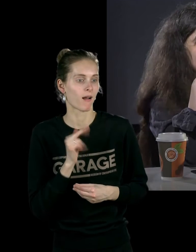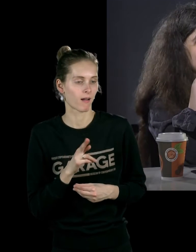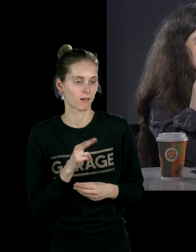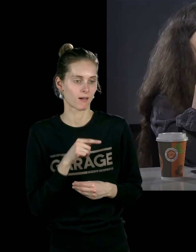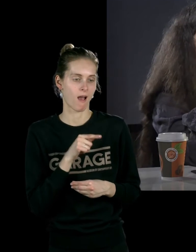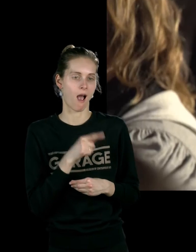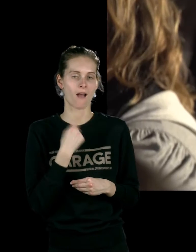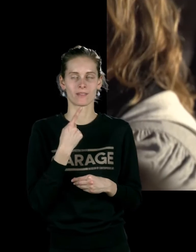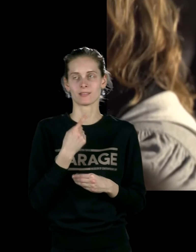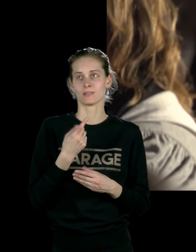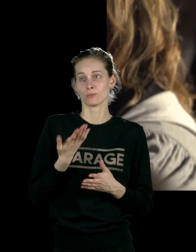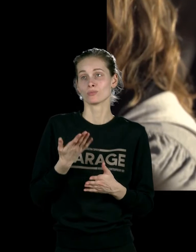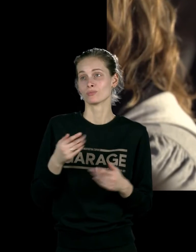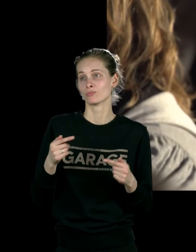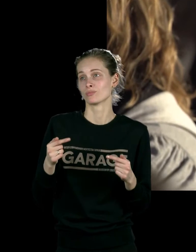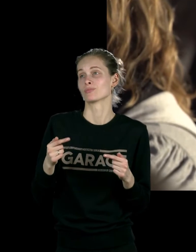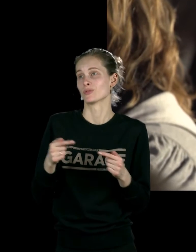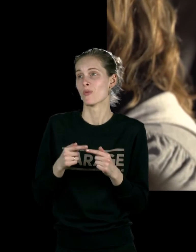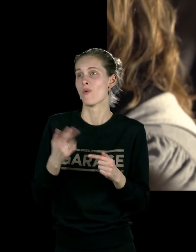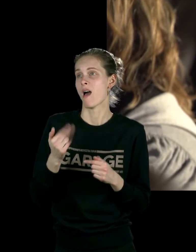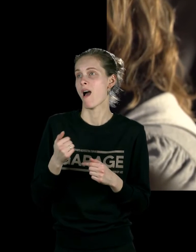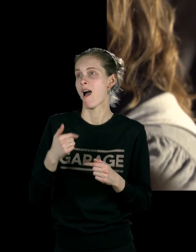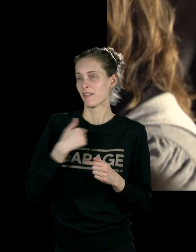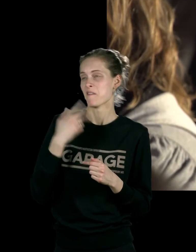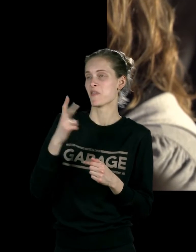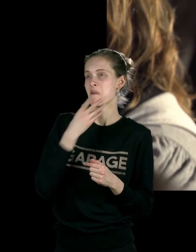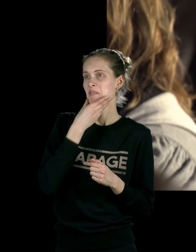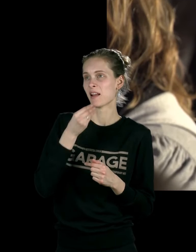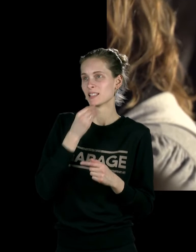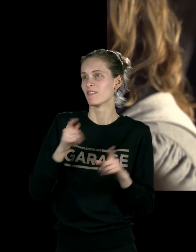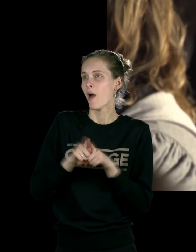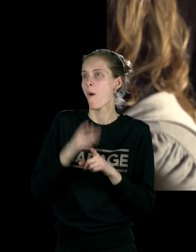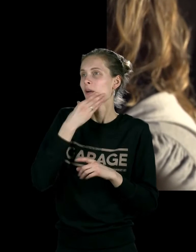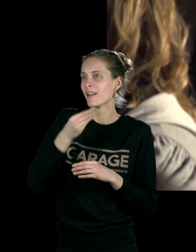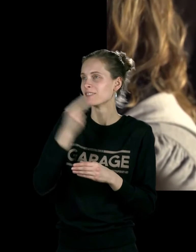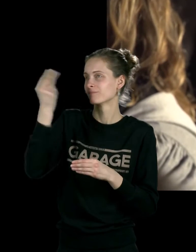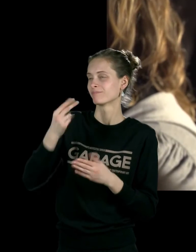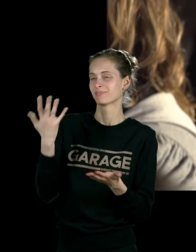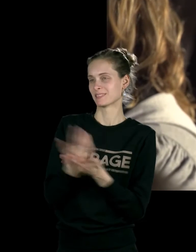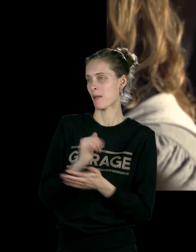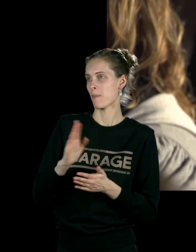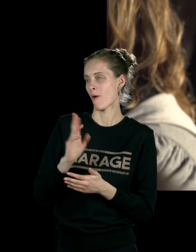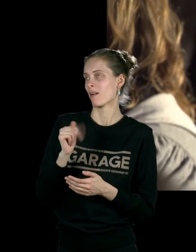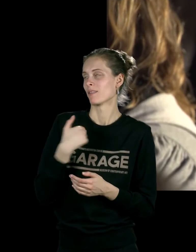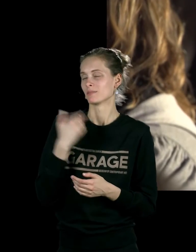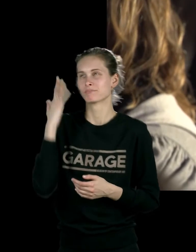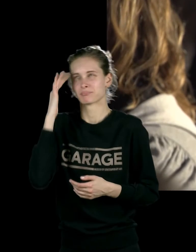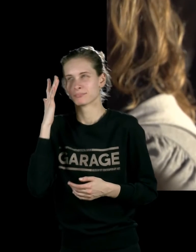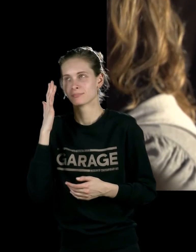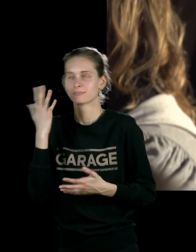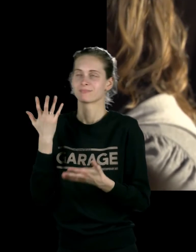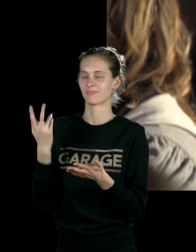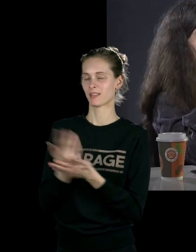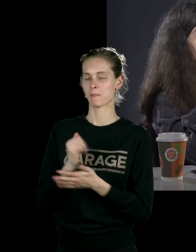так красиво, как мне бы хотелось это написать. И в то же время, вот в 1946 году, появляется еще